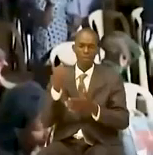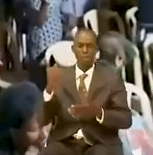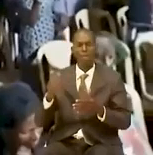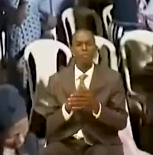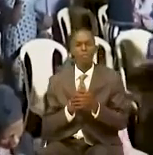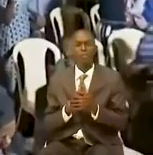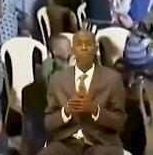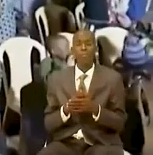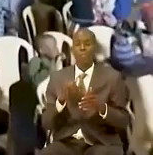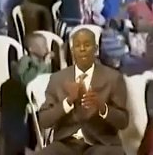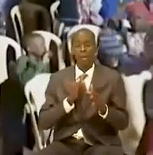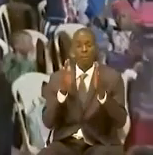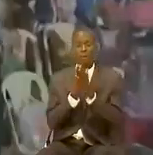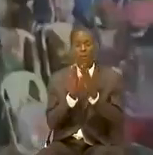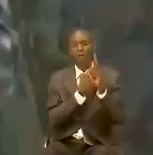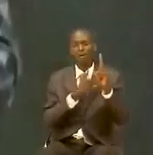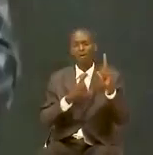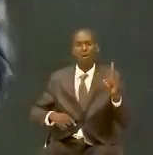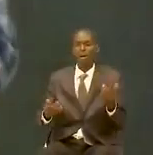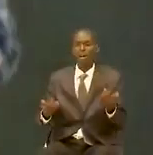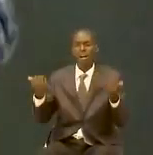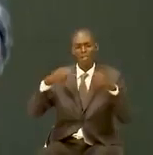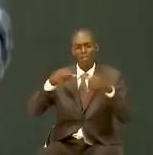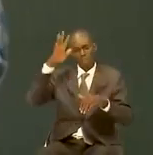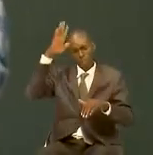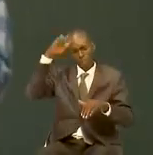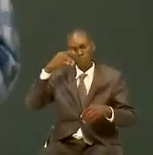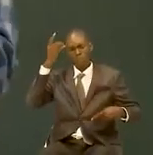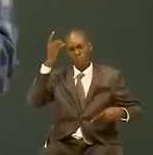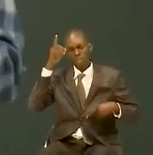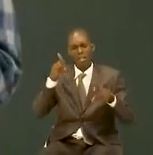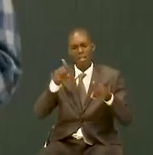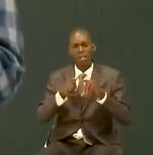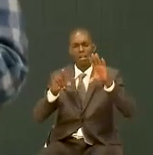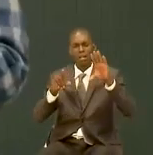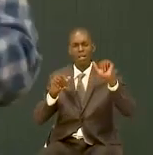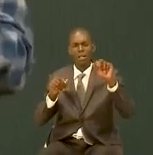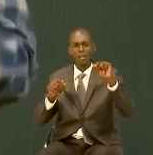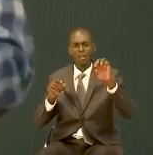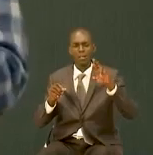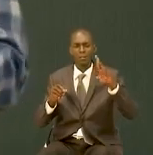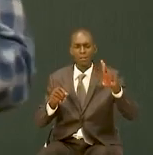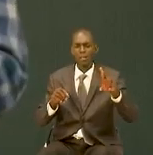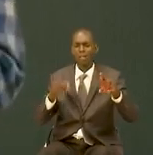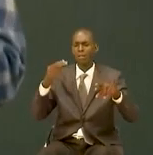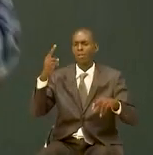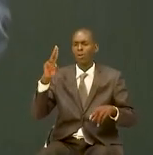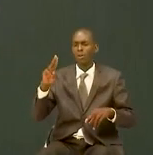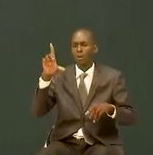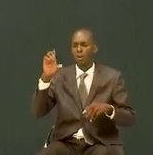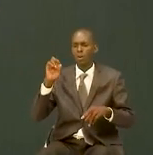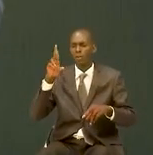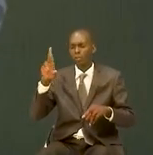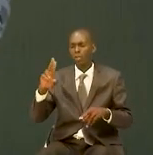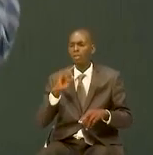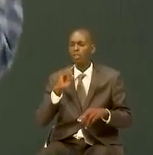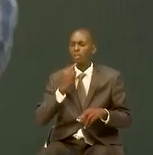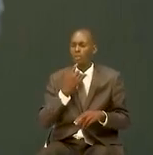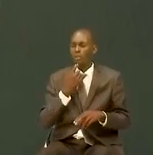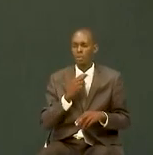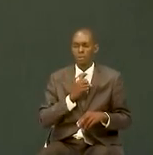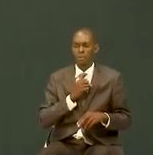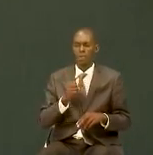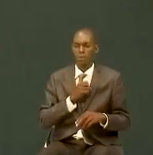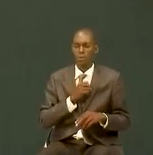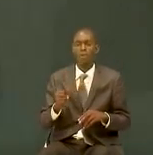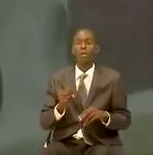Nwanyị na-arịọ ọrịa apụghị gwọ agwọ dịka nje kansa na ọnya afọ ọsa na ụkwara ume nkụ